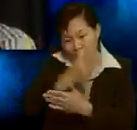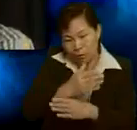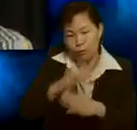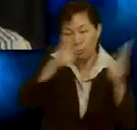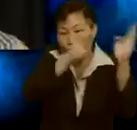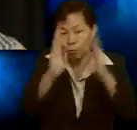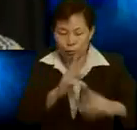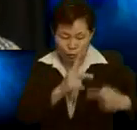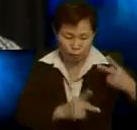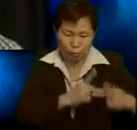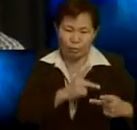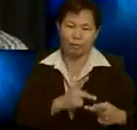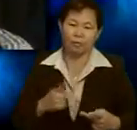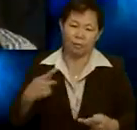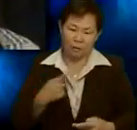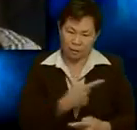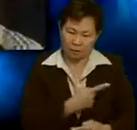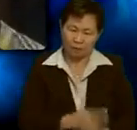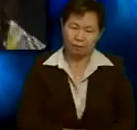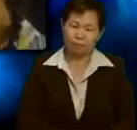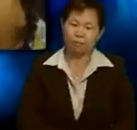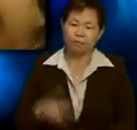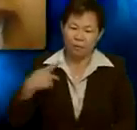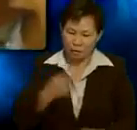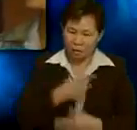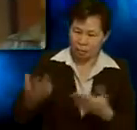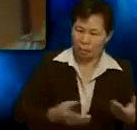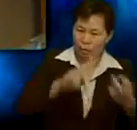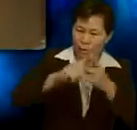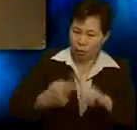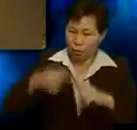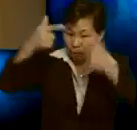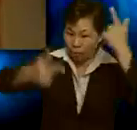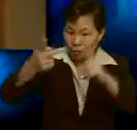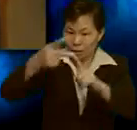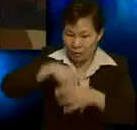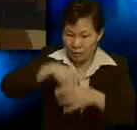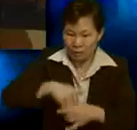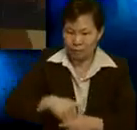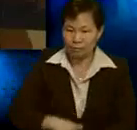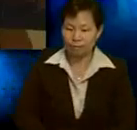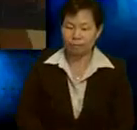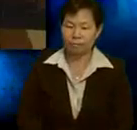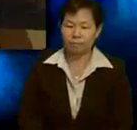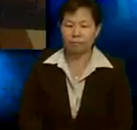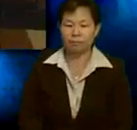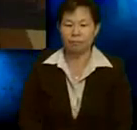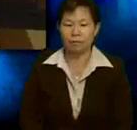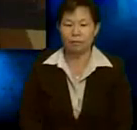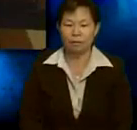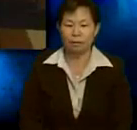membentuk kepribadian kita yang tinggi. Isabel, mari kita membawa kawan-kawan semua malawak ke dalam. Jom.